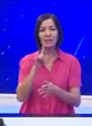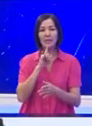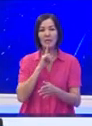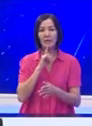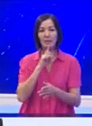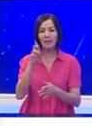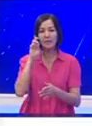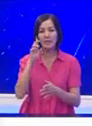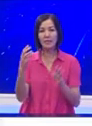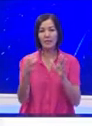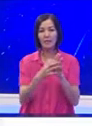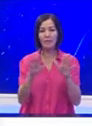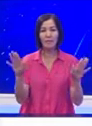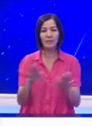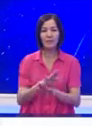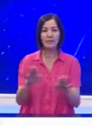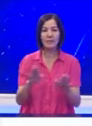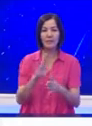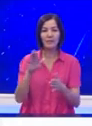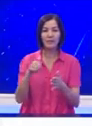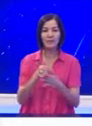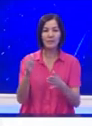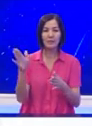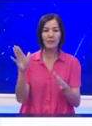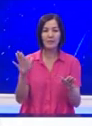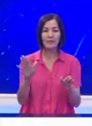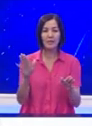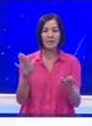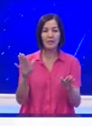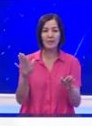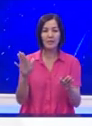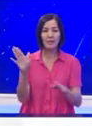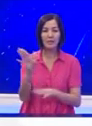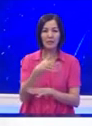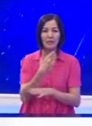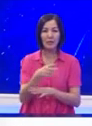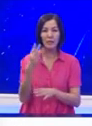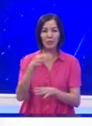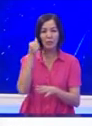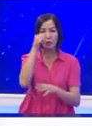Қазақстанымыздың рәміздерінің 30 жылдық мерейтойымен құттықтауға рұқсат етесіздер.